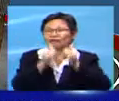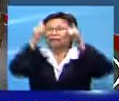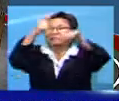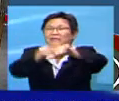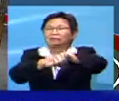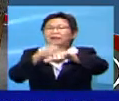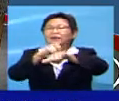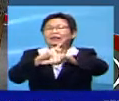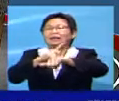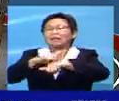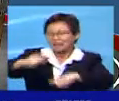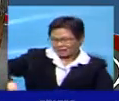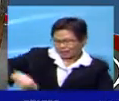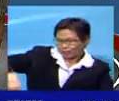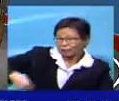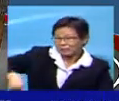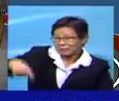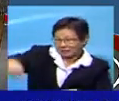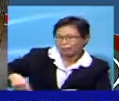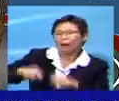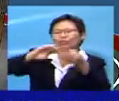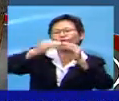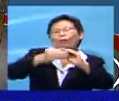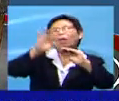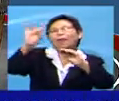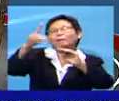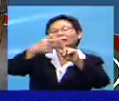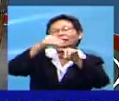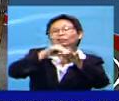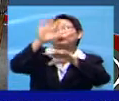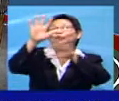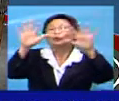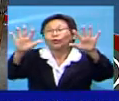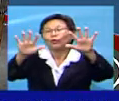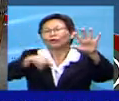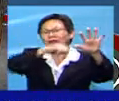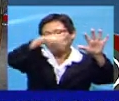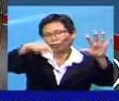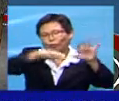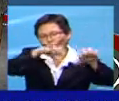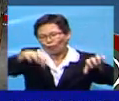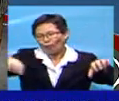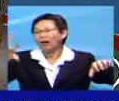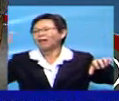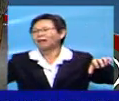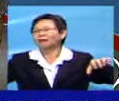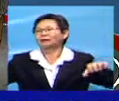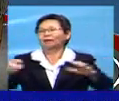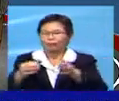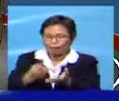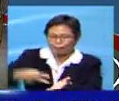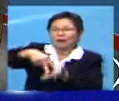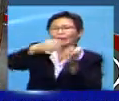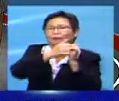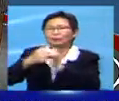di Kemboja yang menjadi destinasi ke-8 daripada 10 bagi larian baton bangkit bersama Pesemula KL